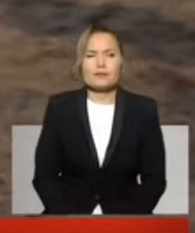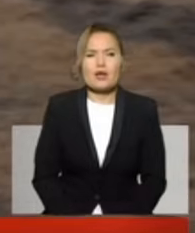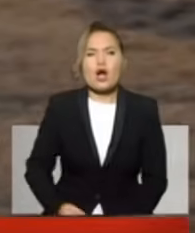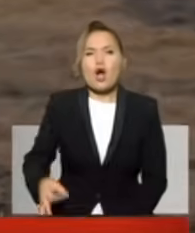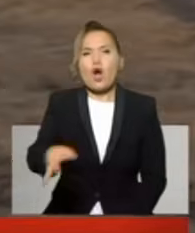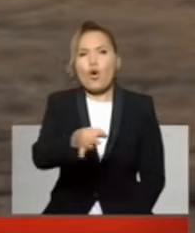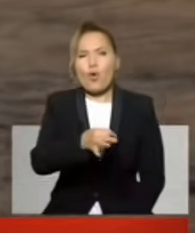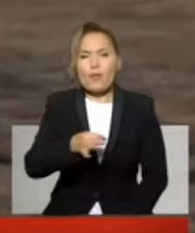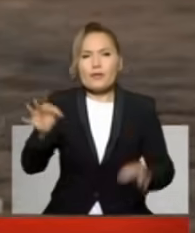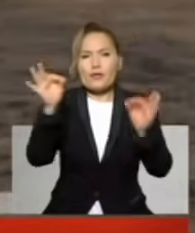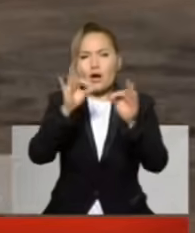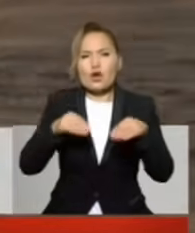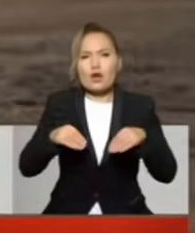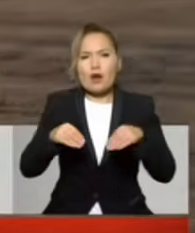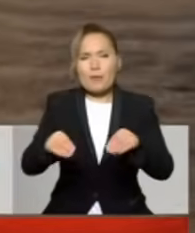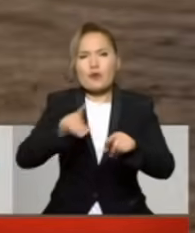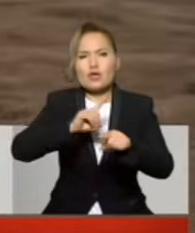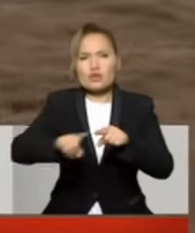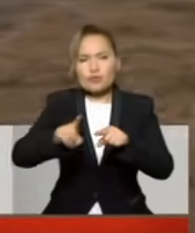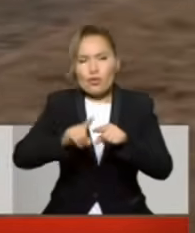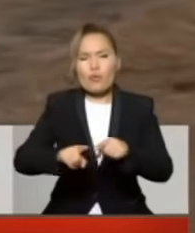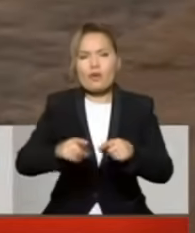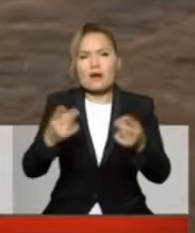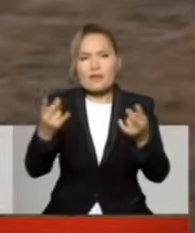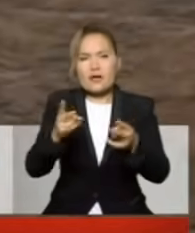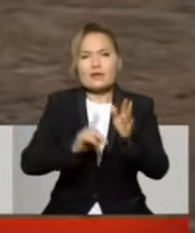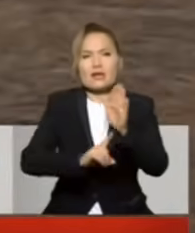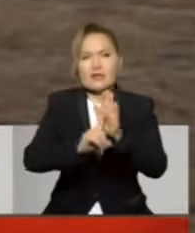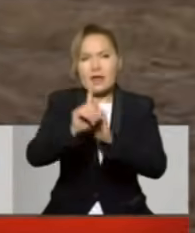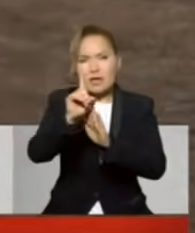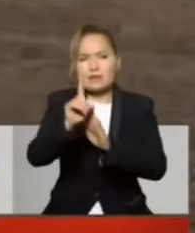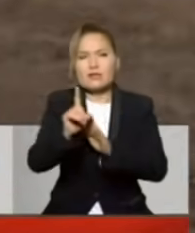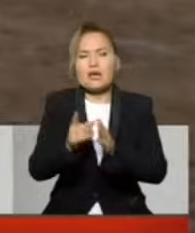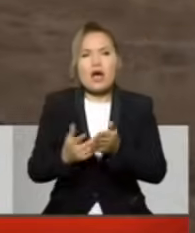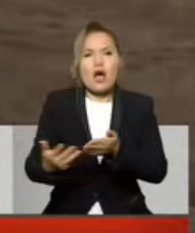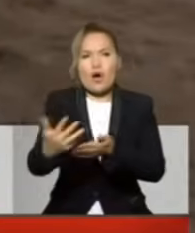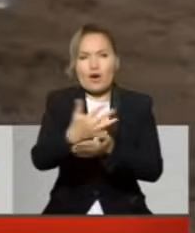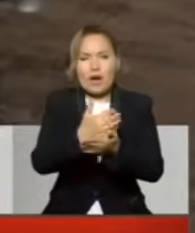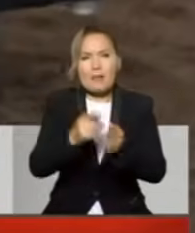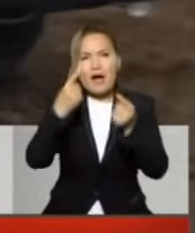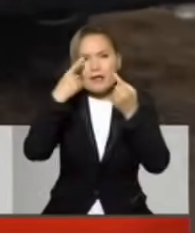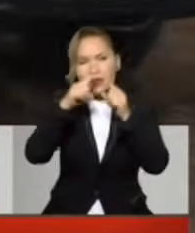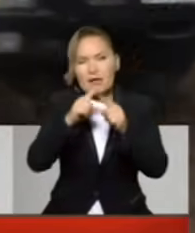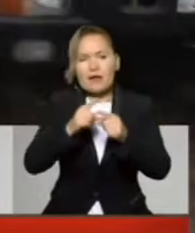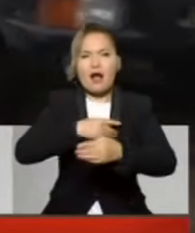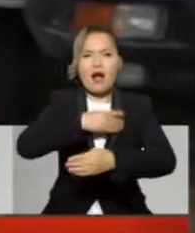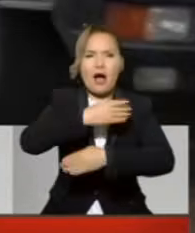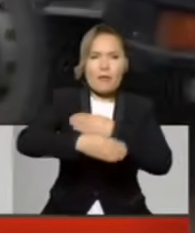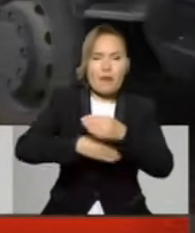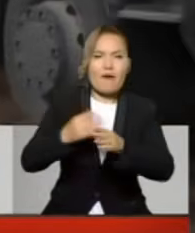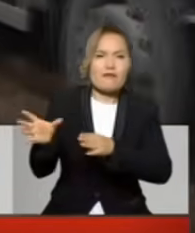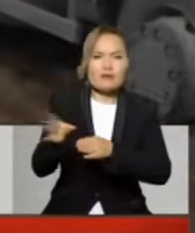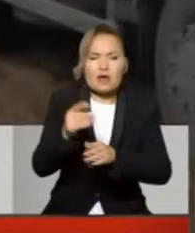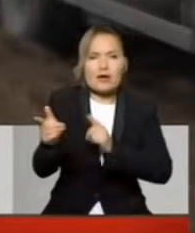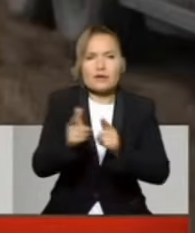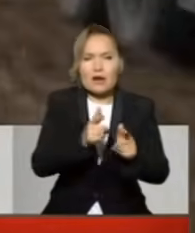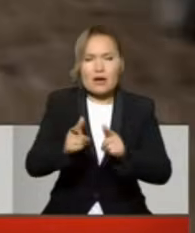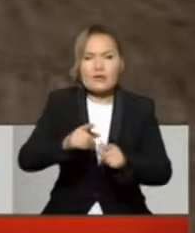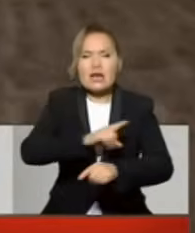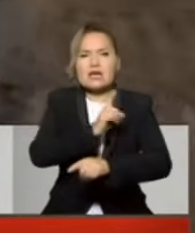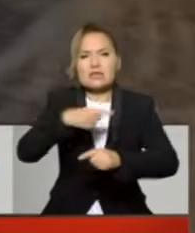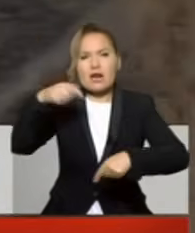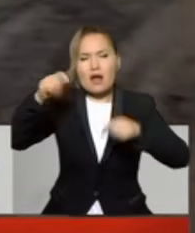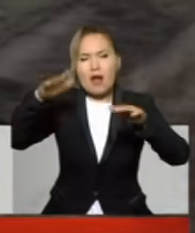Облыста күзгі жиын терін бірер күнде басталады. Қазір диқандар техникаларын сайлап, сақадай сай отыр. Дегенмен толасы